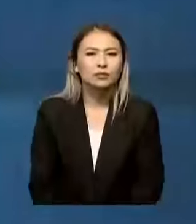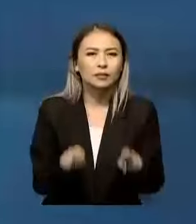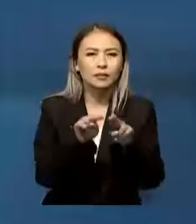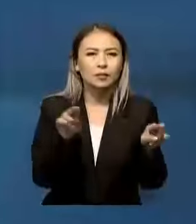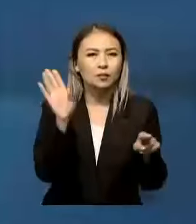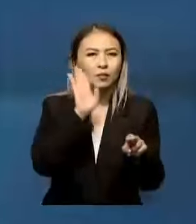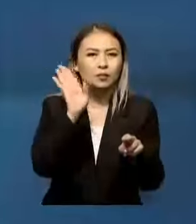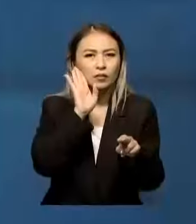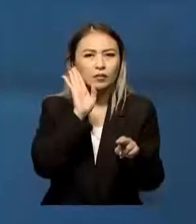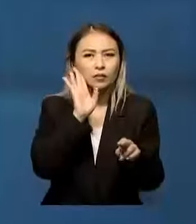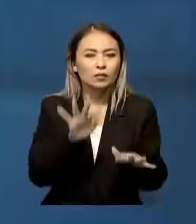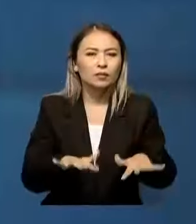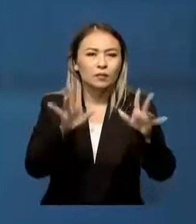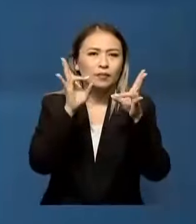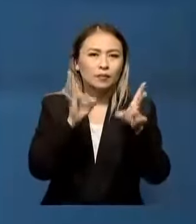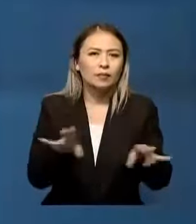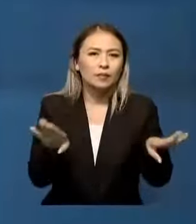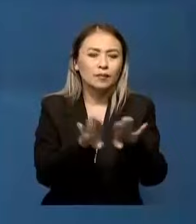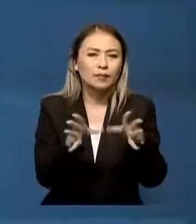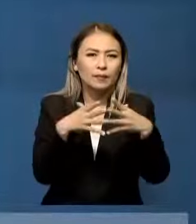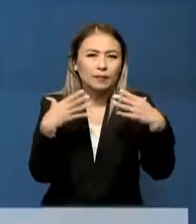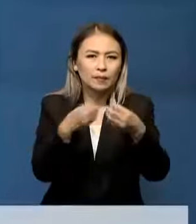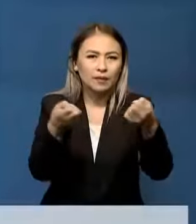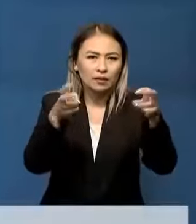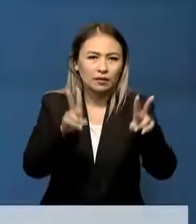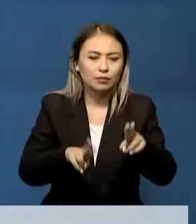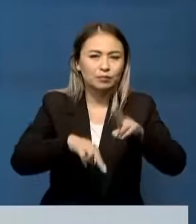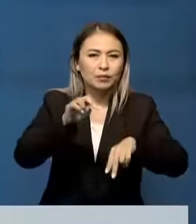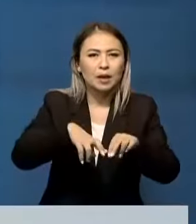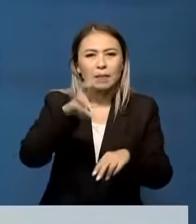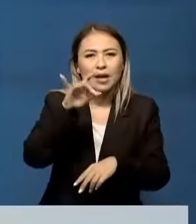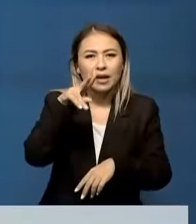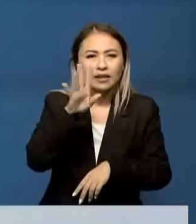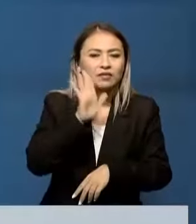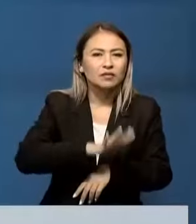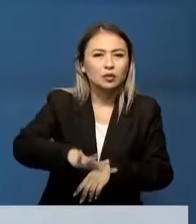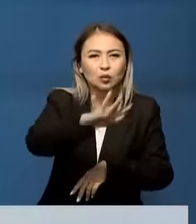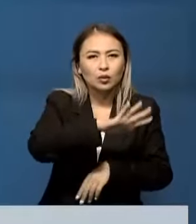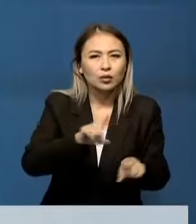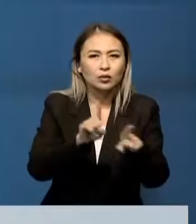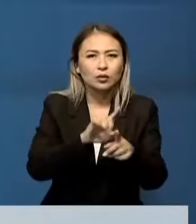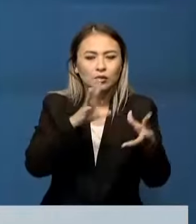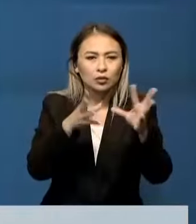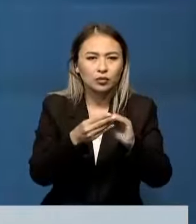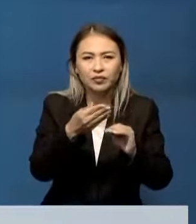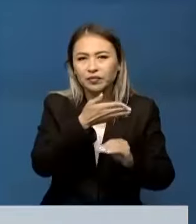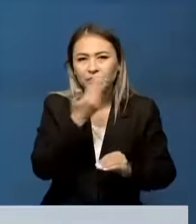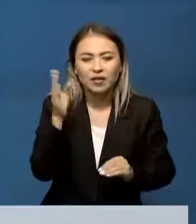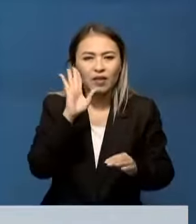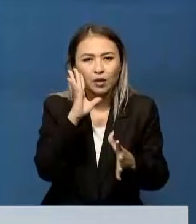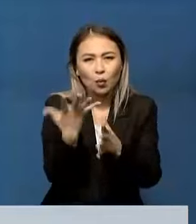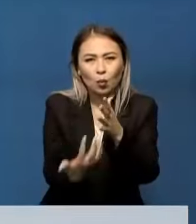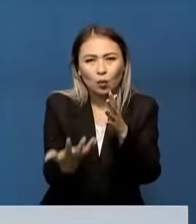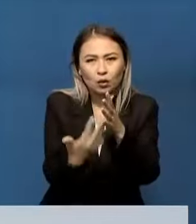Ал Петропавлда су тасқынан зардап шеккен отбасыларға арнап салынып жатқан Бірлік шағын ауданында әлі суағар желісі жоқ, жаңа